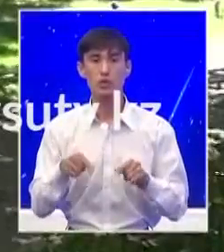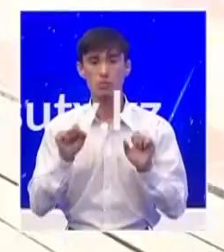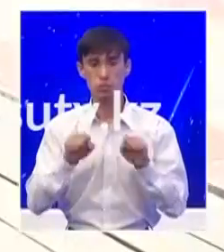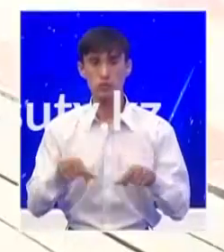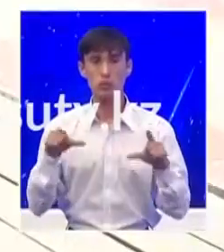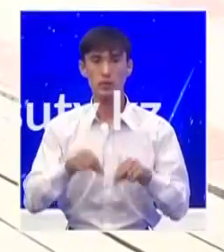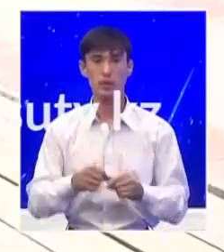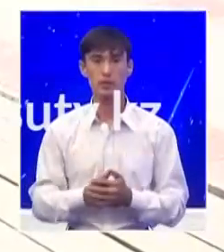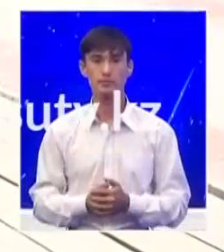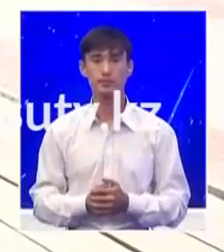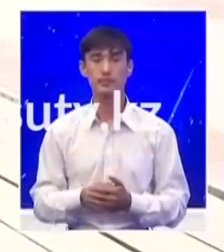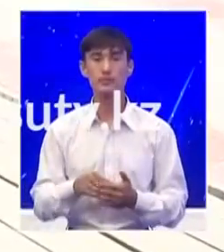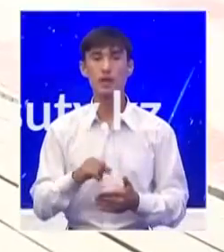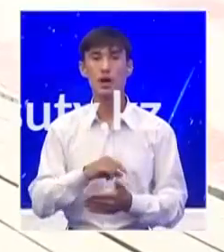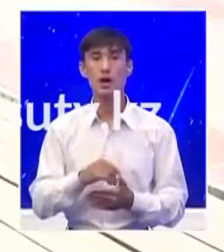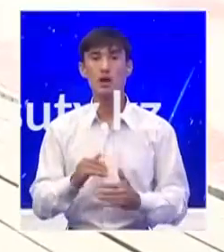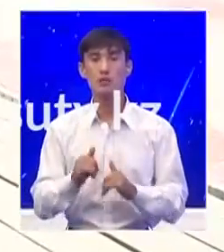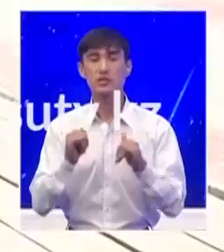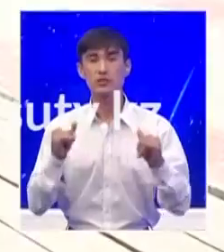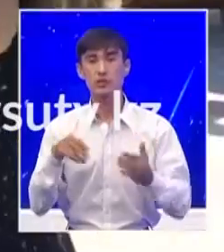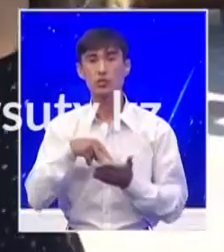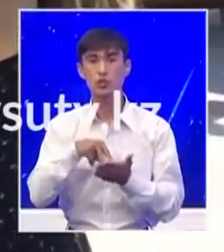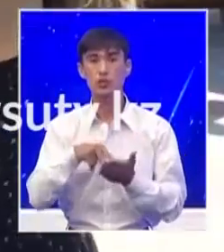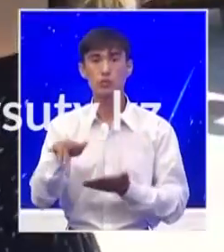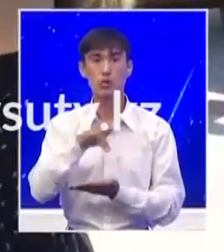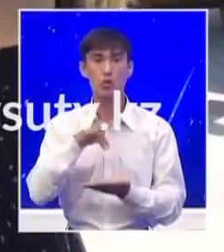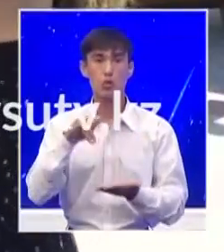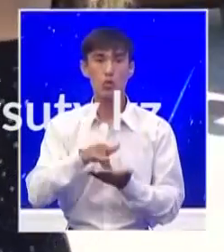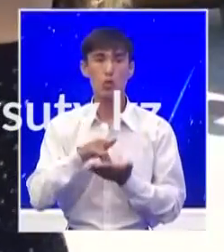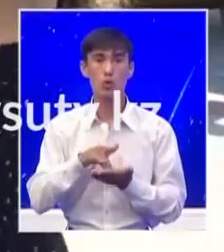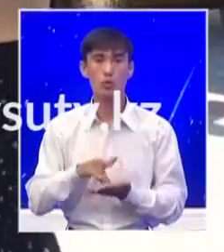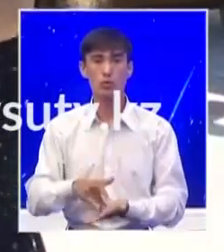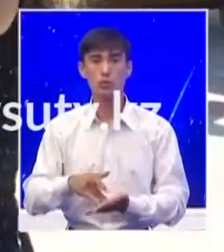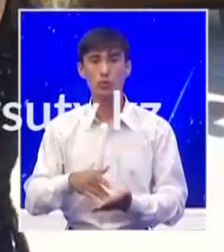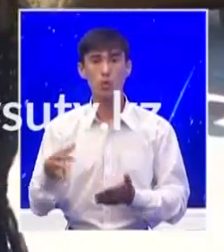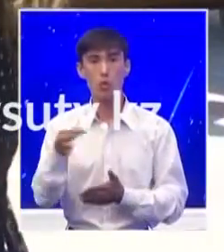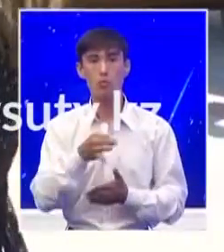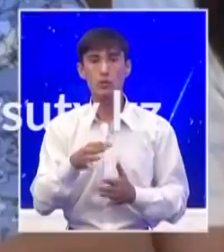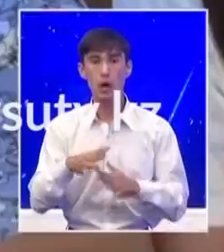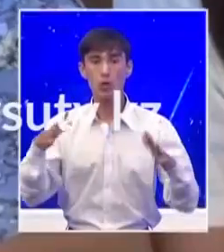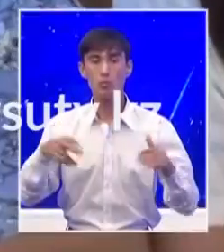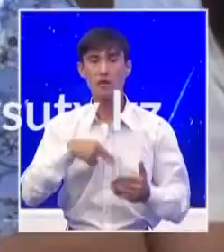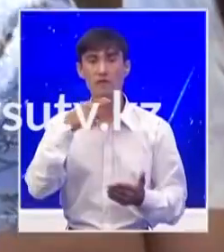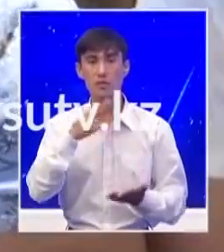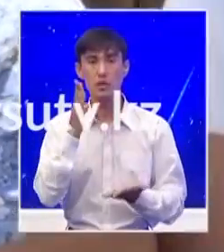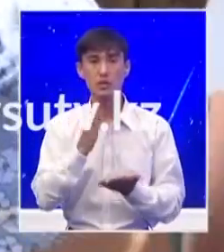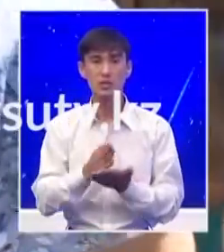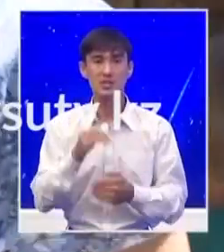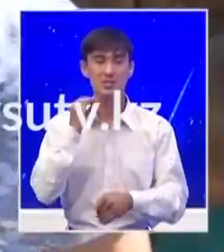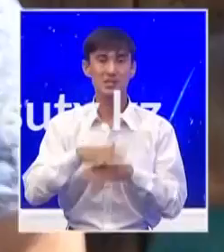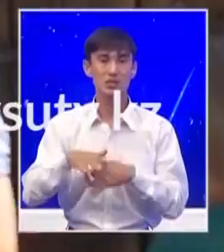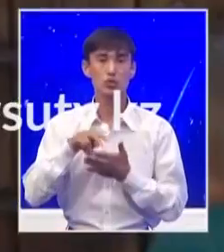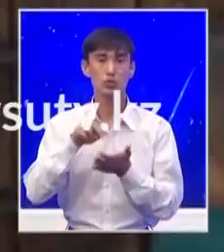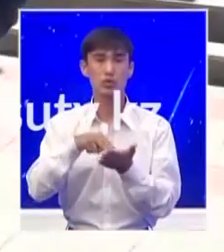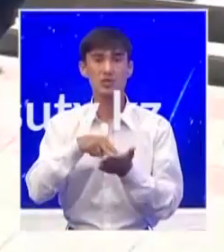ехать. Вопросу развития туризма руководством города и области уделяется огромное внимание. К примеру, в этом году Центру детского туризма и